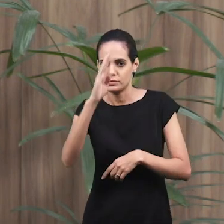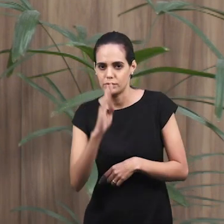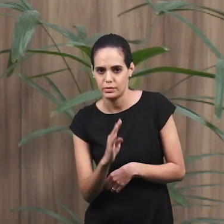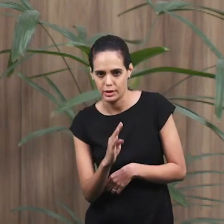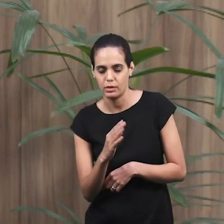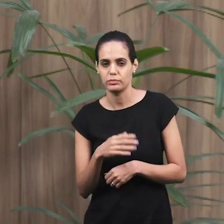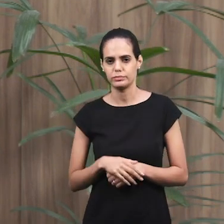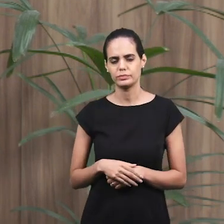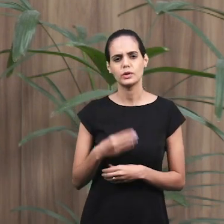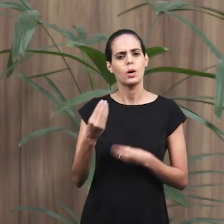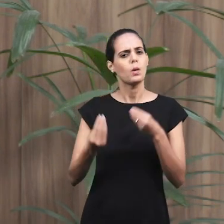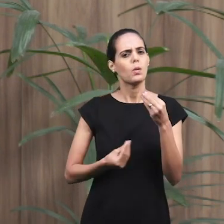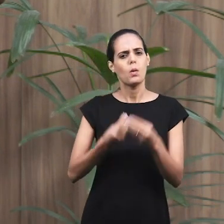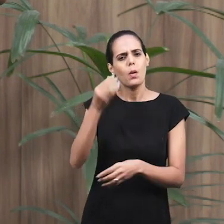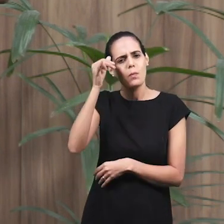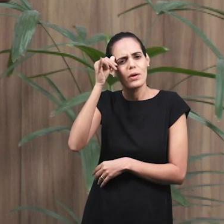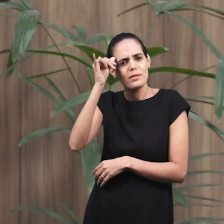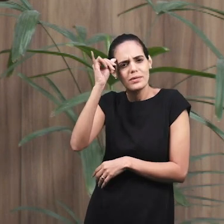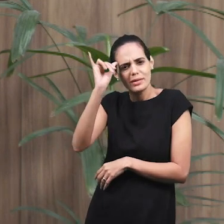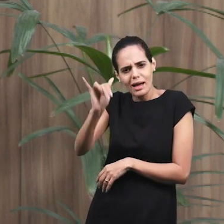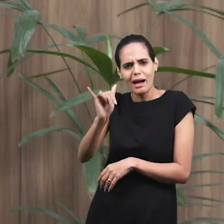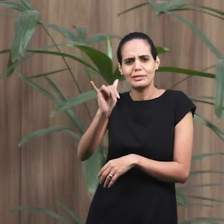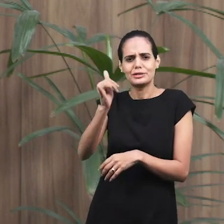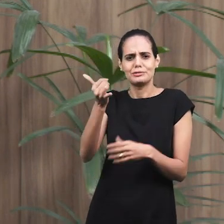Garantir qu'il ne soit pas